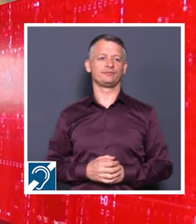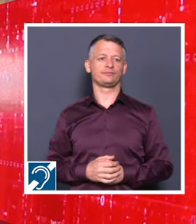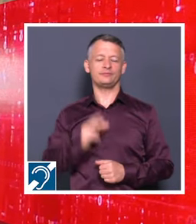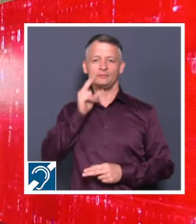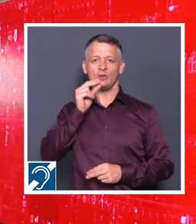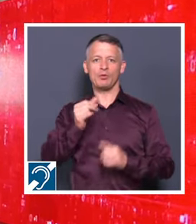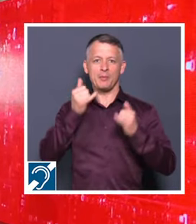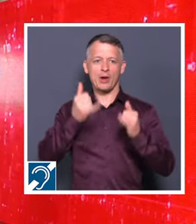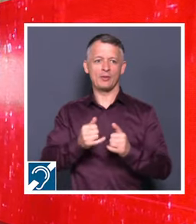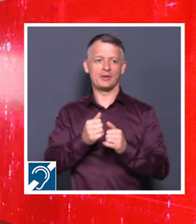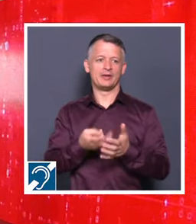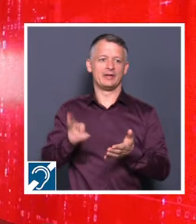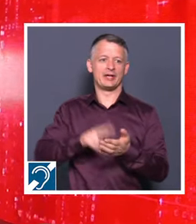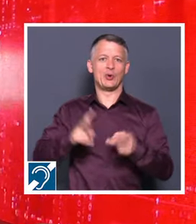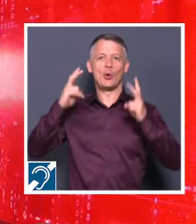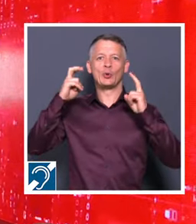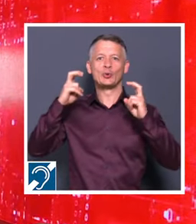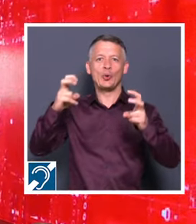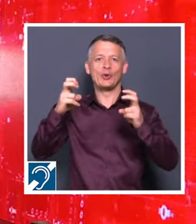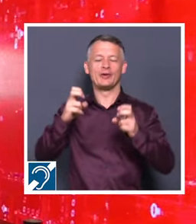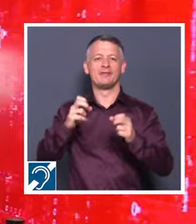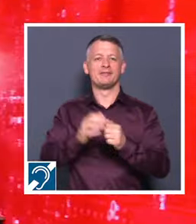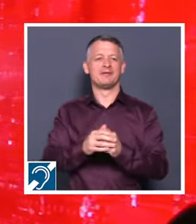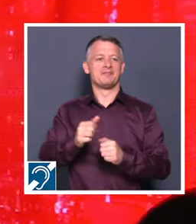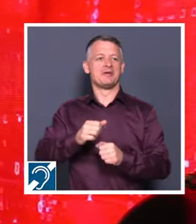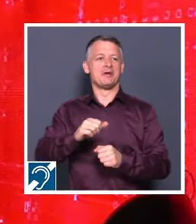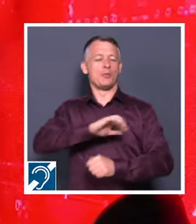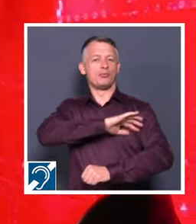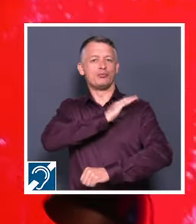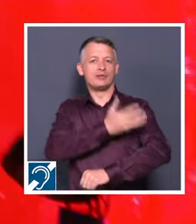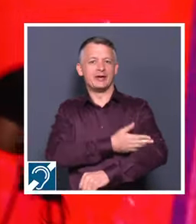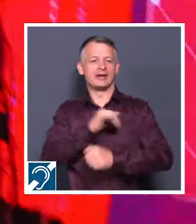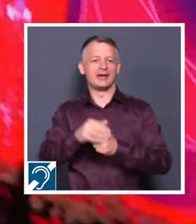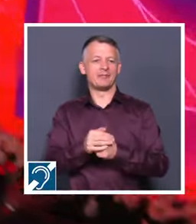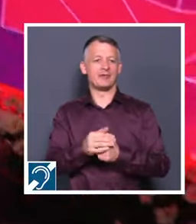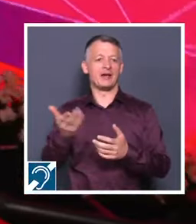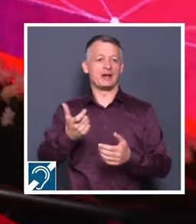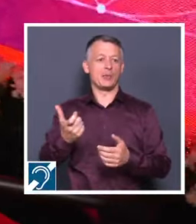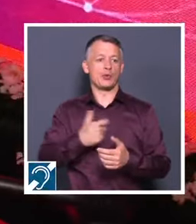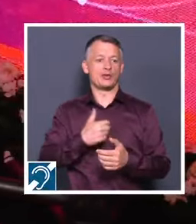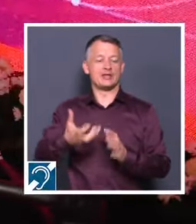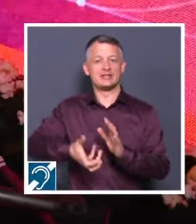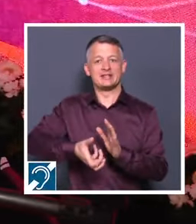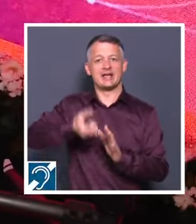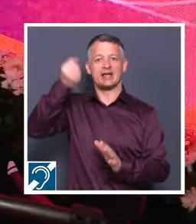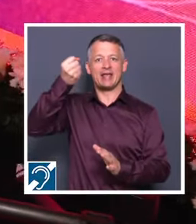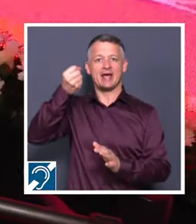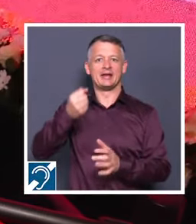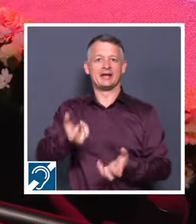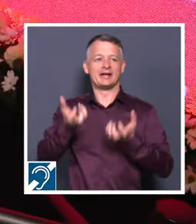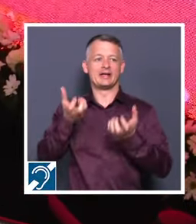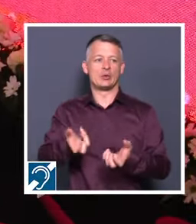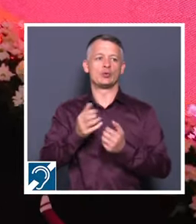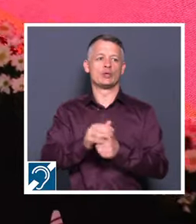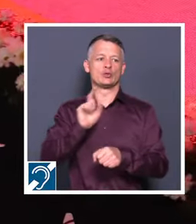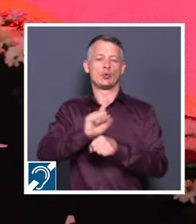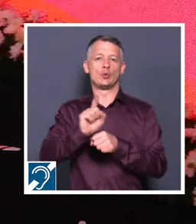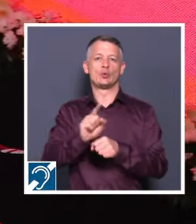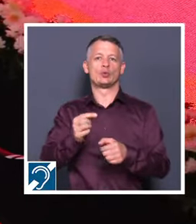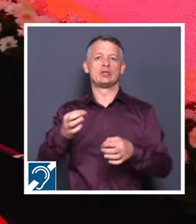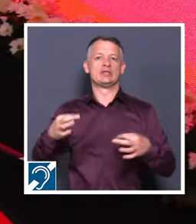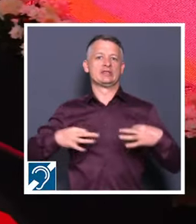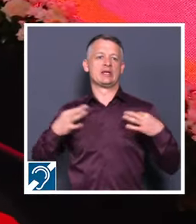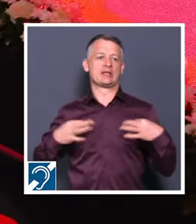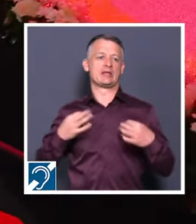Vorbim în acest moment de încă o dronă profesională, o dronă capabilă să ridice greutăți, care kituri medicale către persoanele care sunt